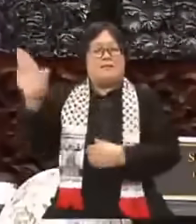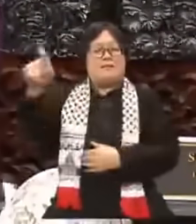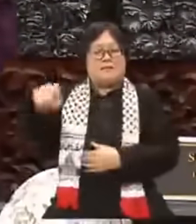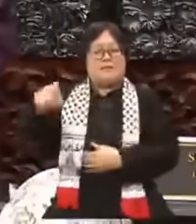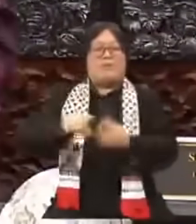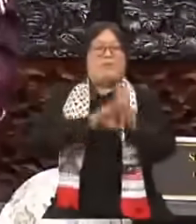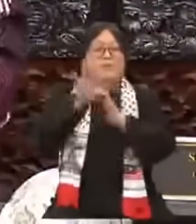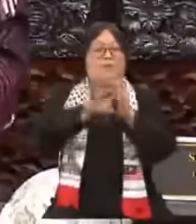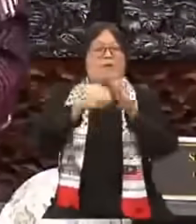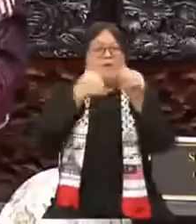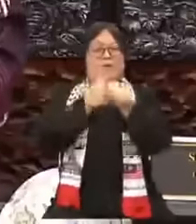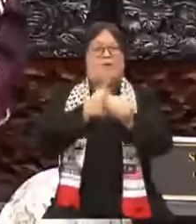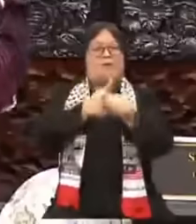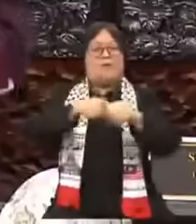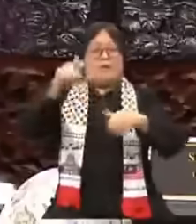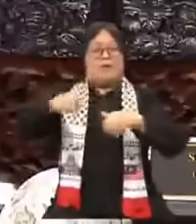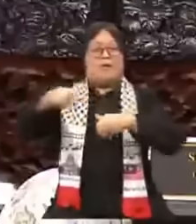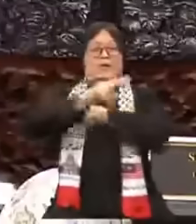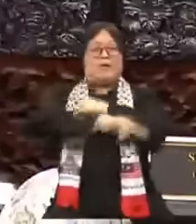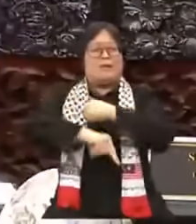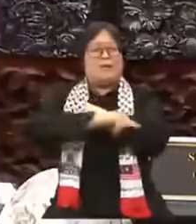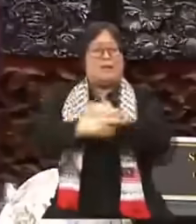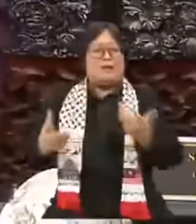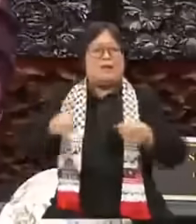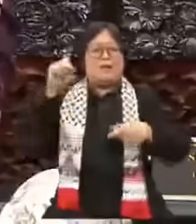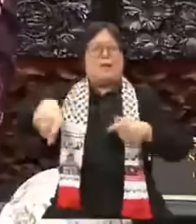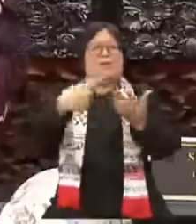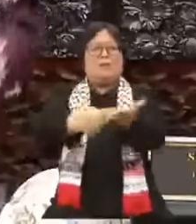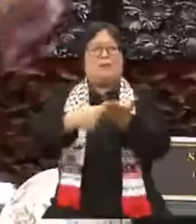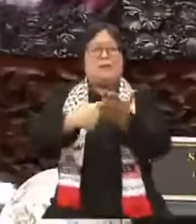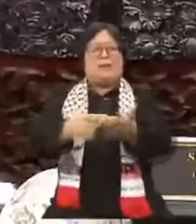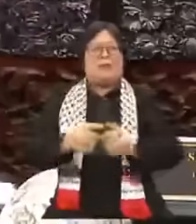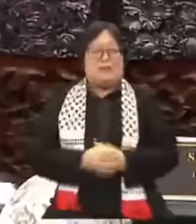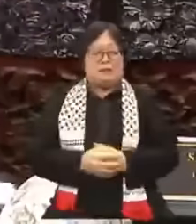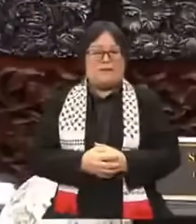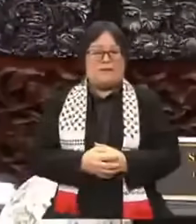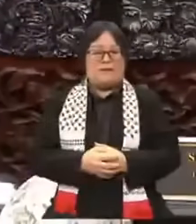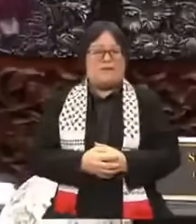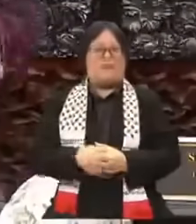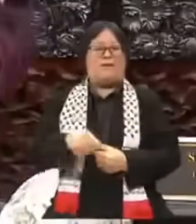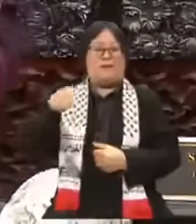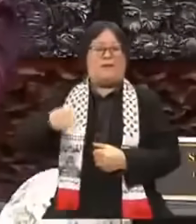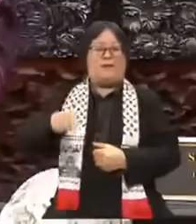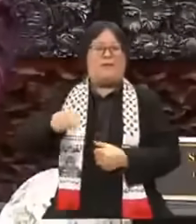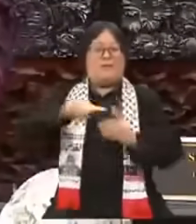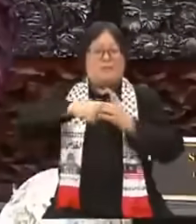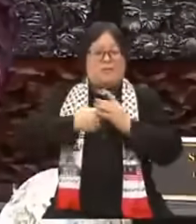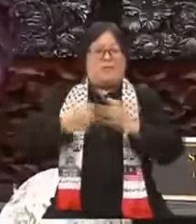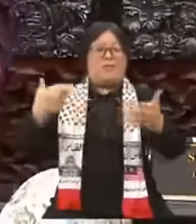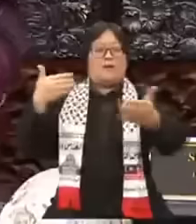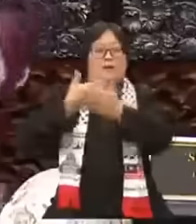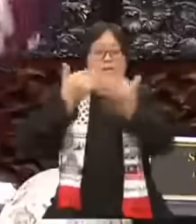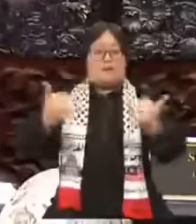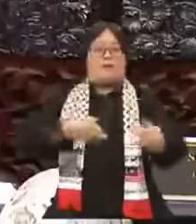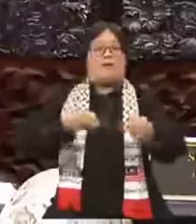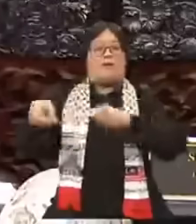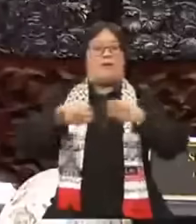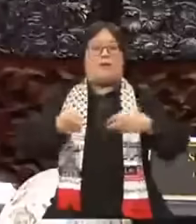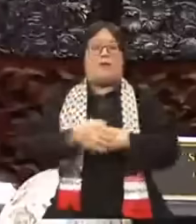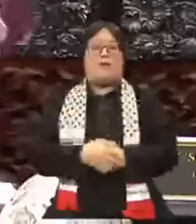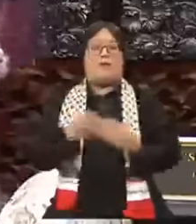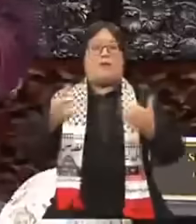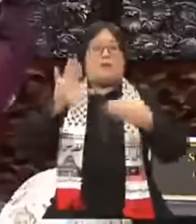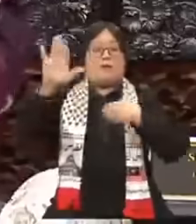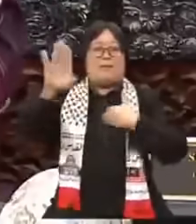untuk membangun mengikut KTI kerajaan negeri ini semua perlu perundingan ini dipjak merdeka hingga sekarang peranjangan pertanian ini nak